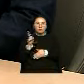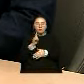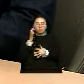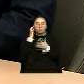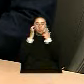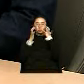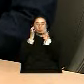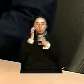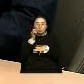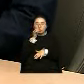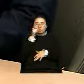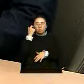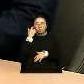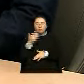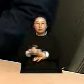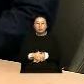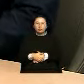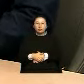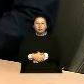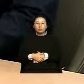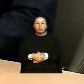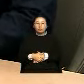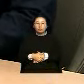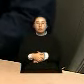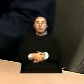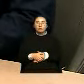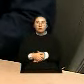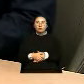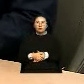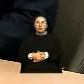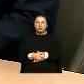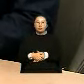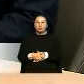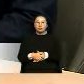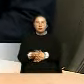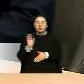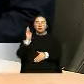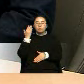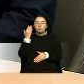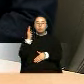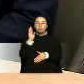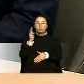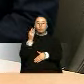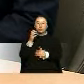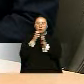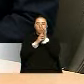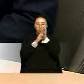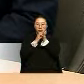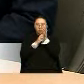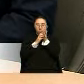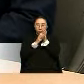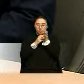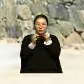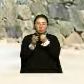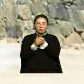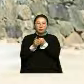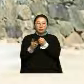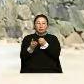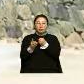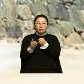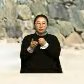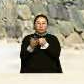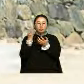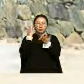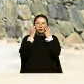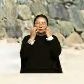어떤 혼란들을 좀 실제 피부로 좀 느끼세요? 요즘 최근에 코로나 바이러스 때문에 네. 이제 그